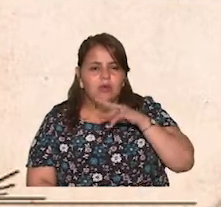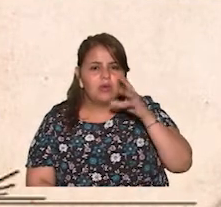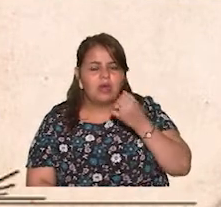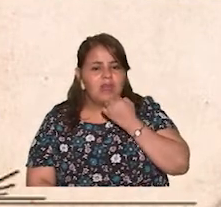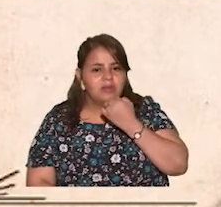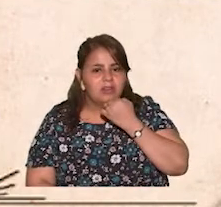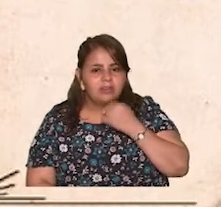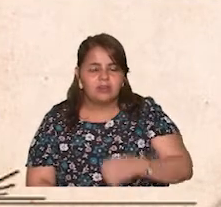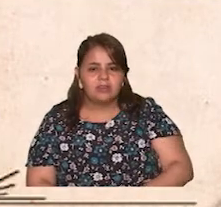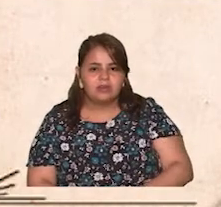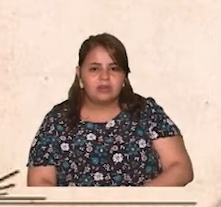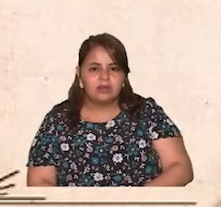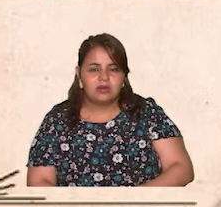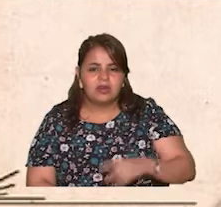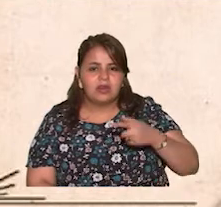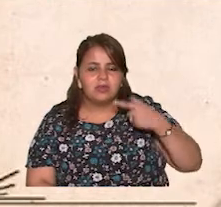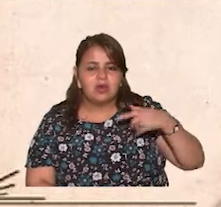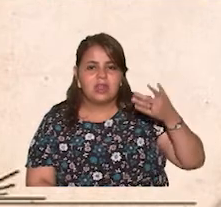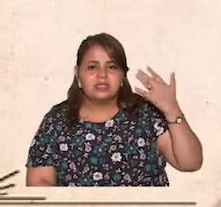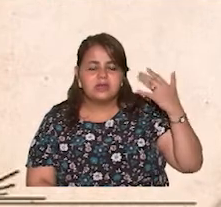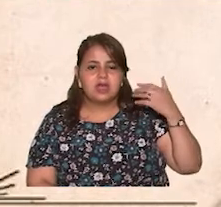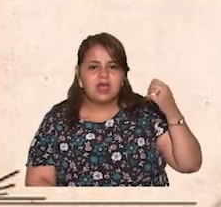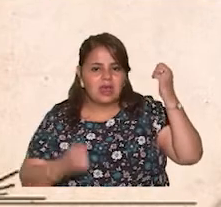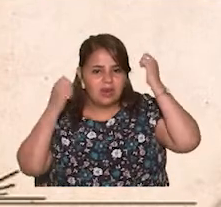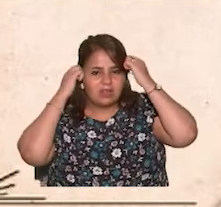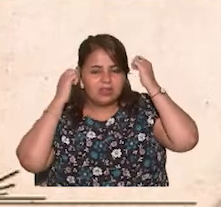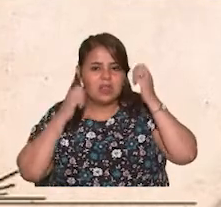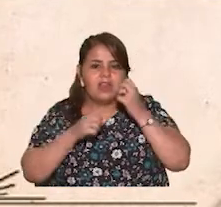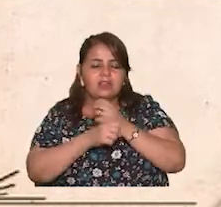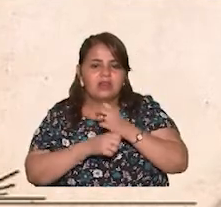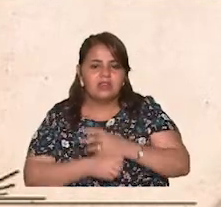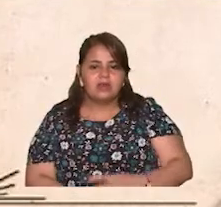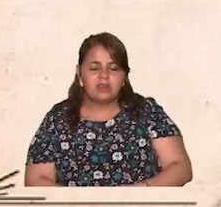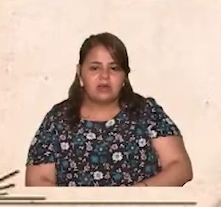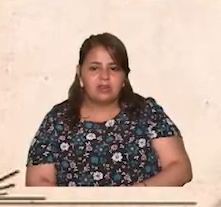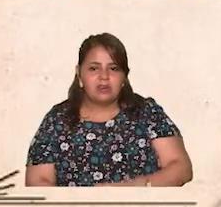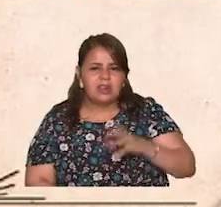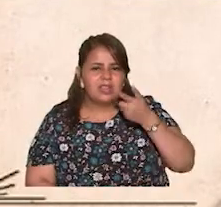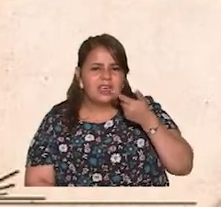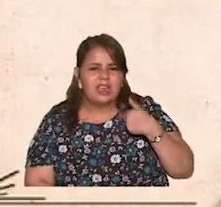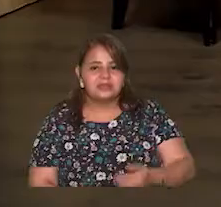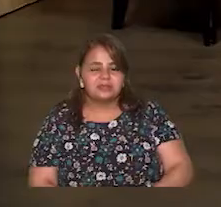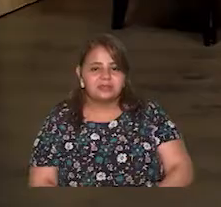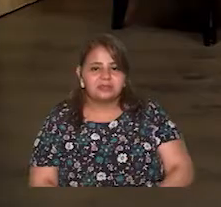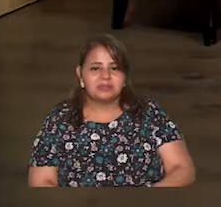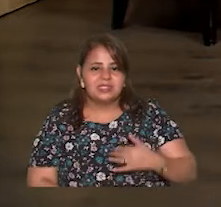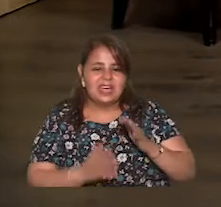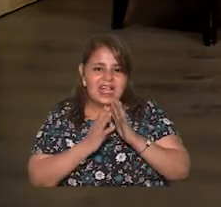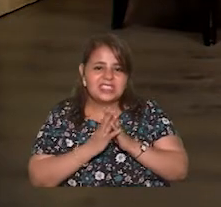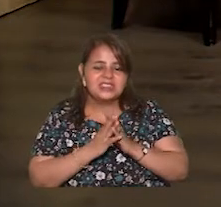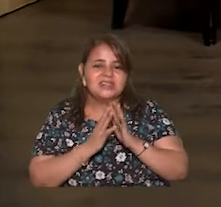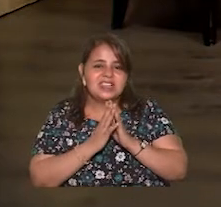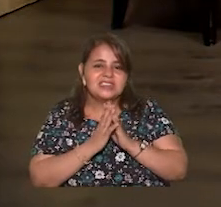طبعا الخلف دور في الخطيه، يعني الرجوله ان انا اخد موقف واقول لحد امتى هفضل كده. نشكر نيافتك